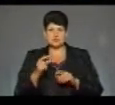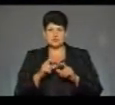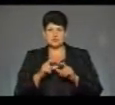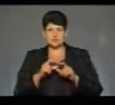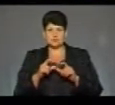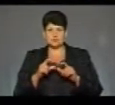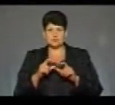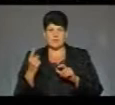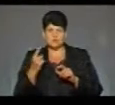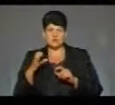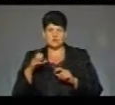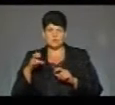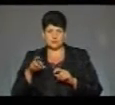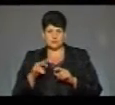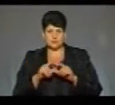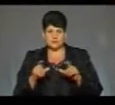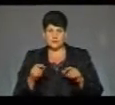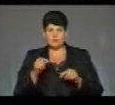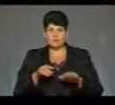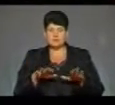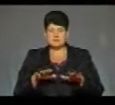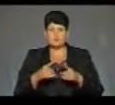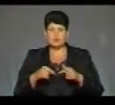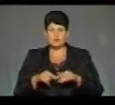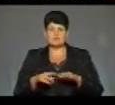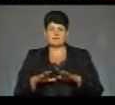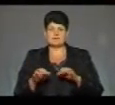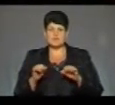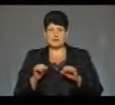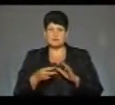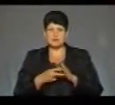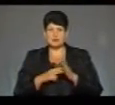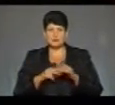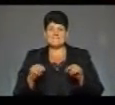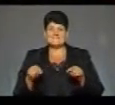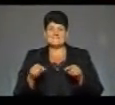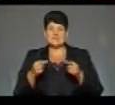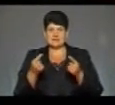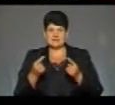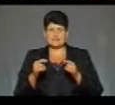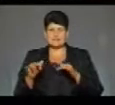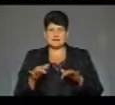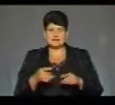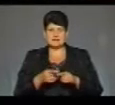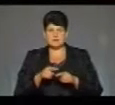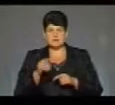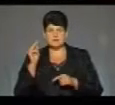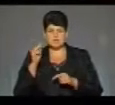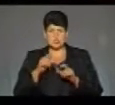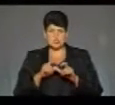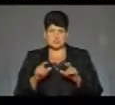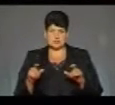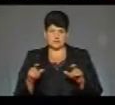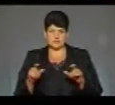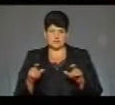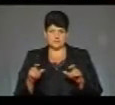першого ступеня. Тому місцеві органи влади планують відновити діяльність даного навчального закладу,